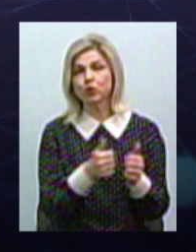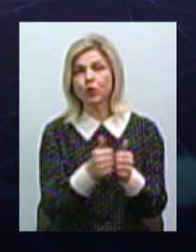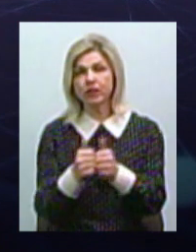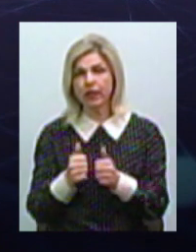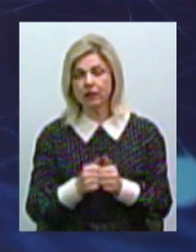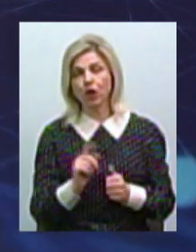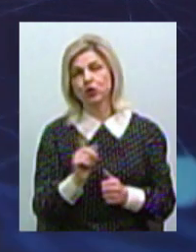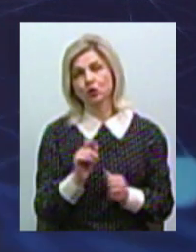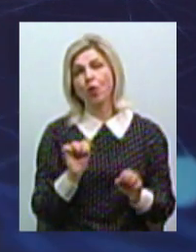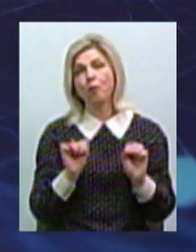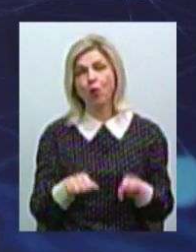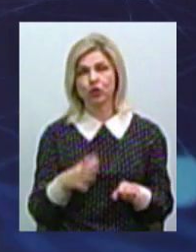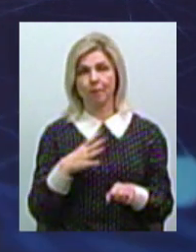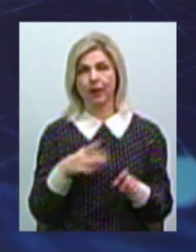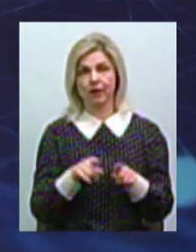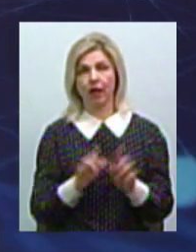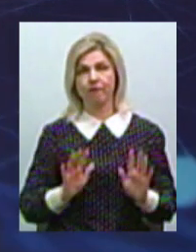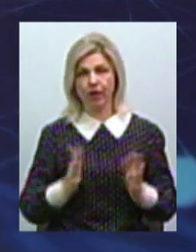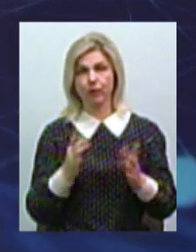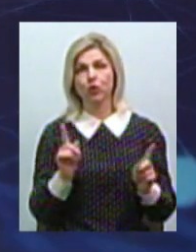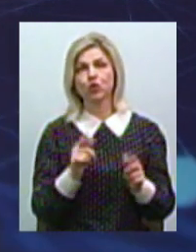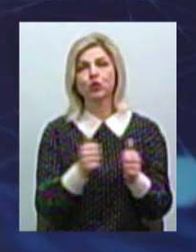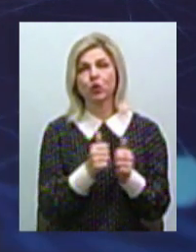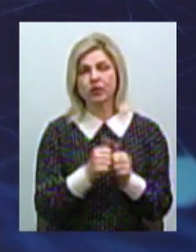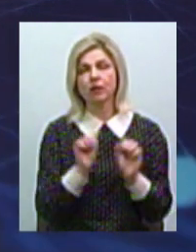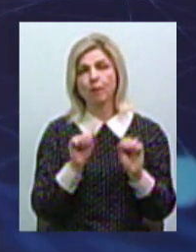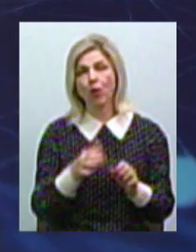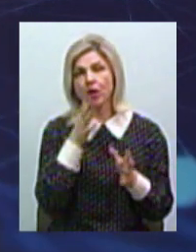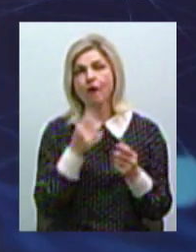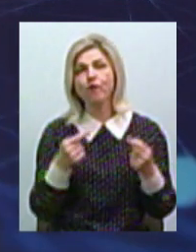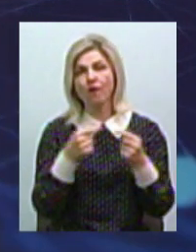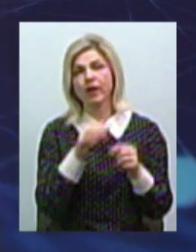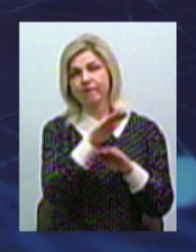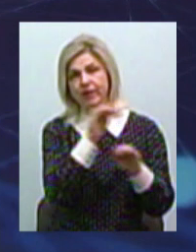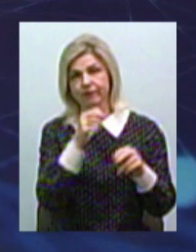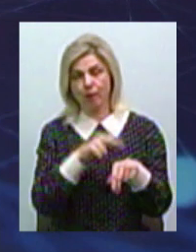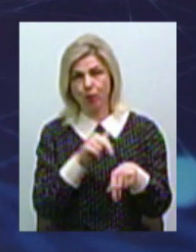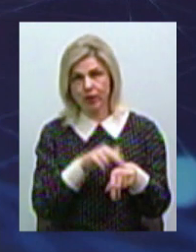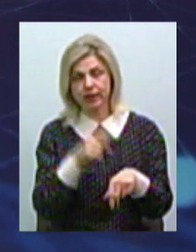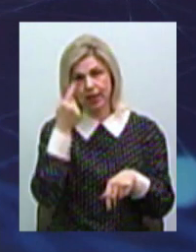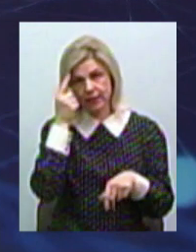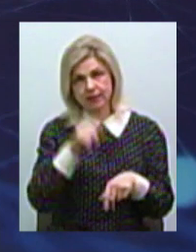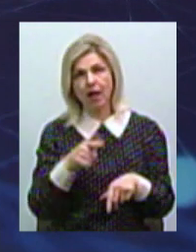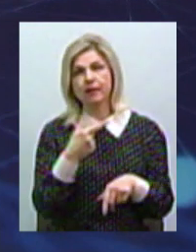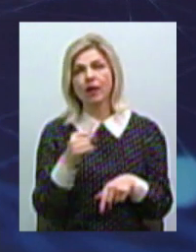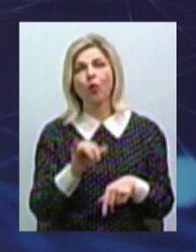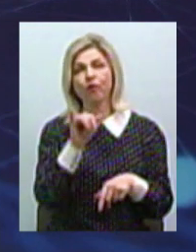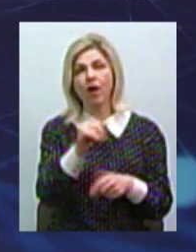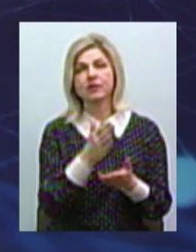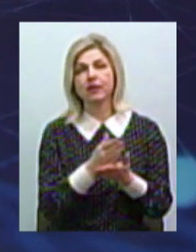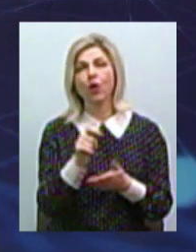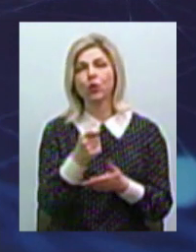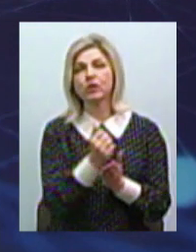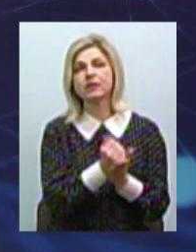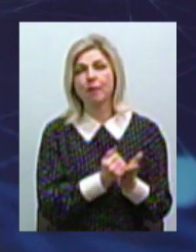те, що можуть статися такі випадки, щоб вони могли вчасно викликати поліцію. Також знати, де у вас є ключі